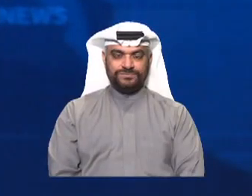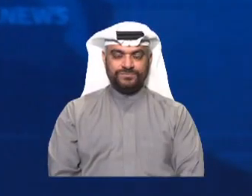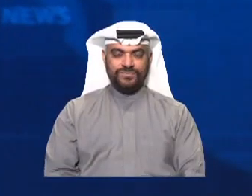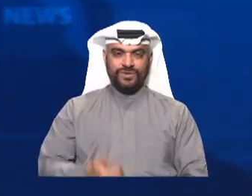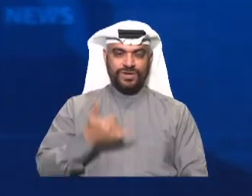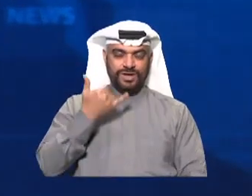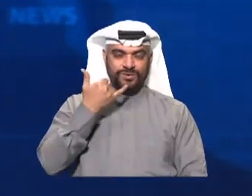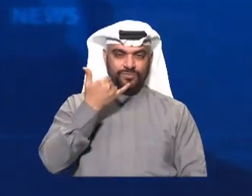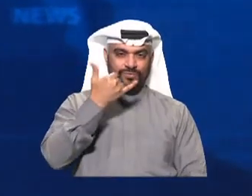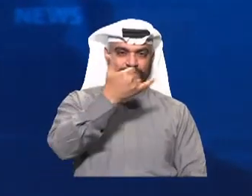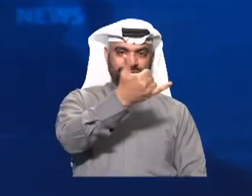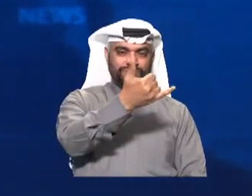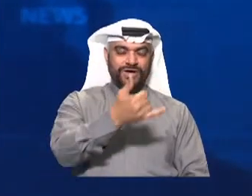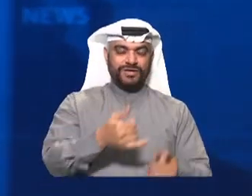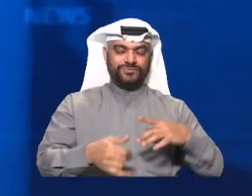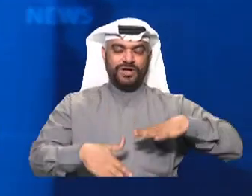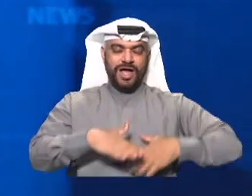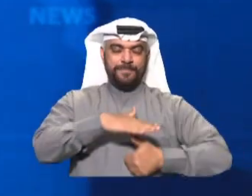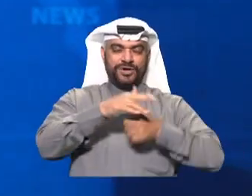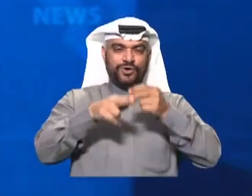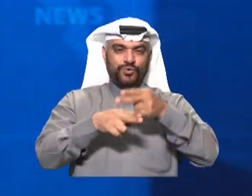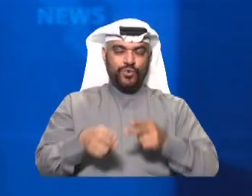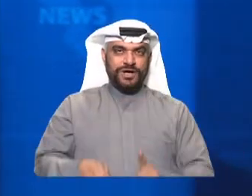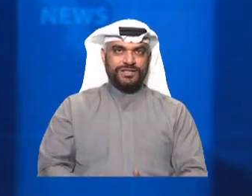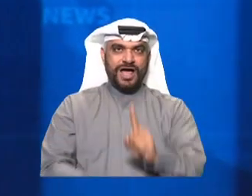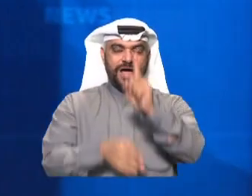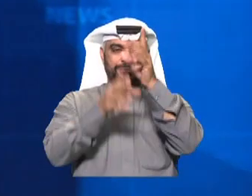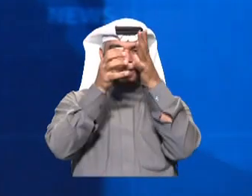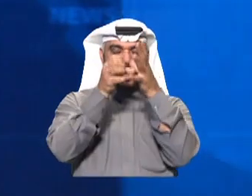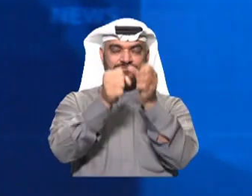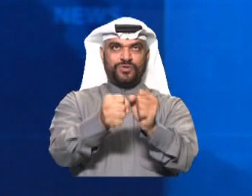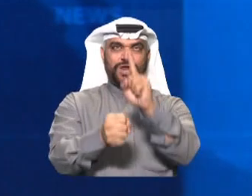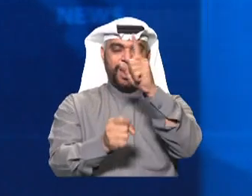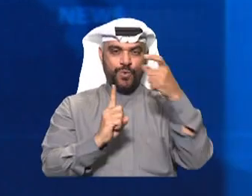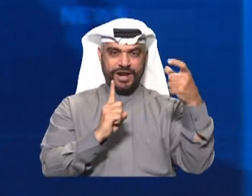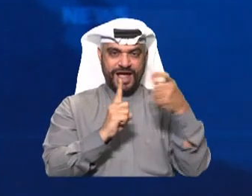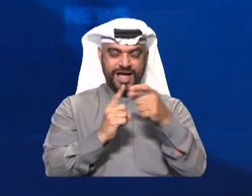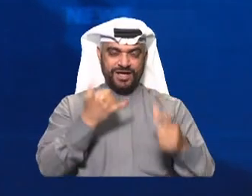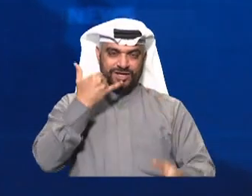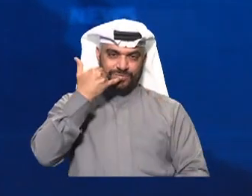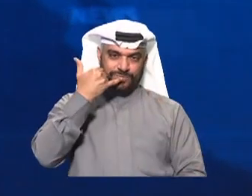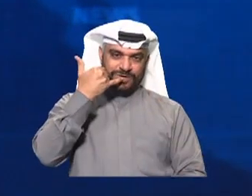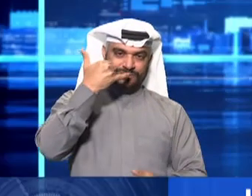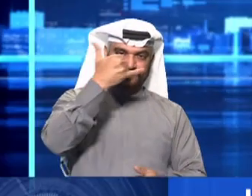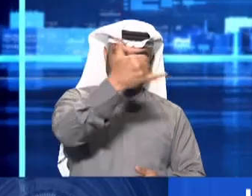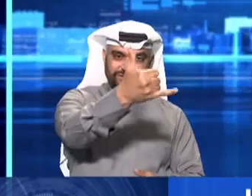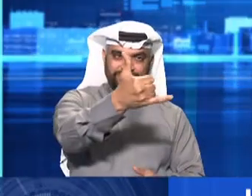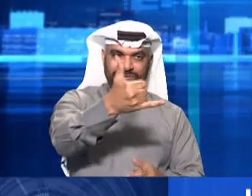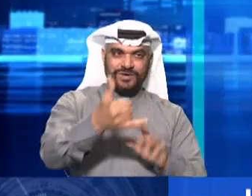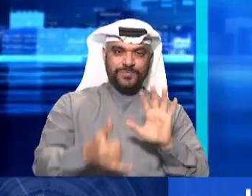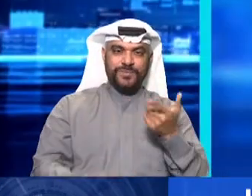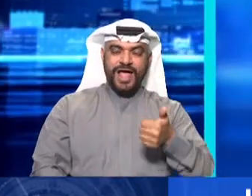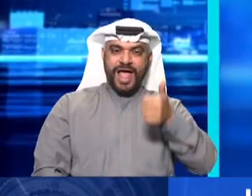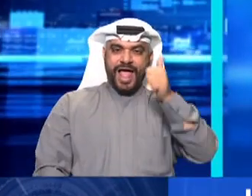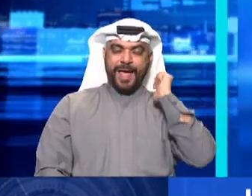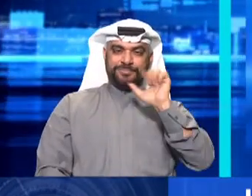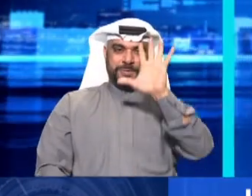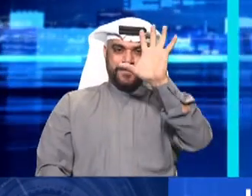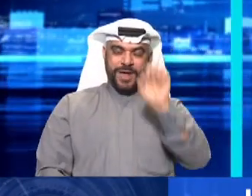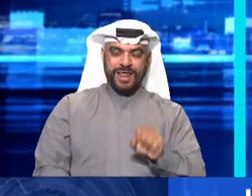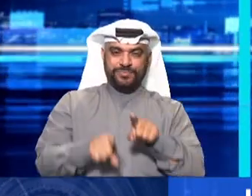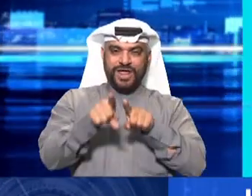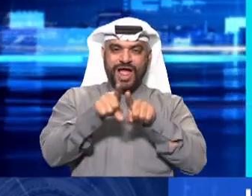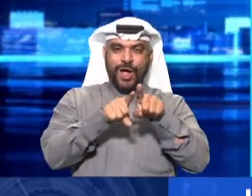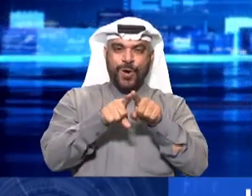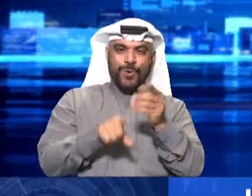أجرى حضرة صاحب السمو أمير البلاد الشيخ نواف الأحمد الجابر الصباح حفظه الله ورعاه اتصالا هاتفيا مساء أمس بأخيه